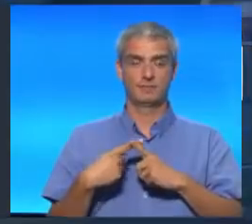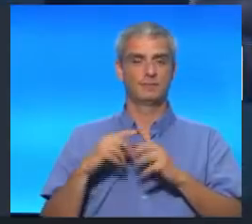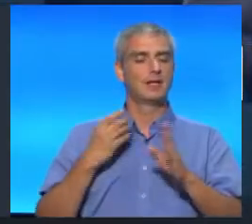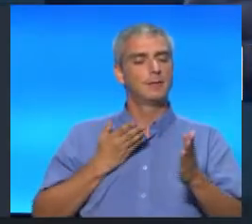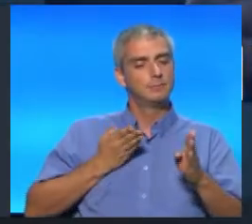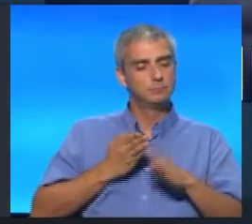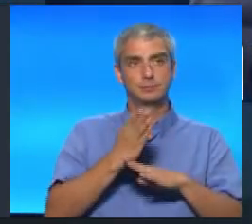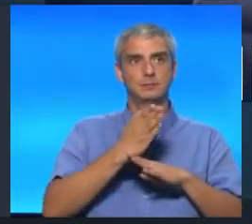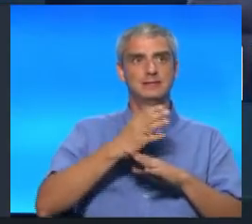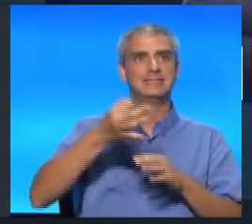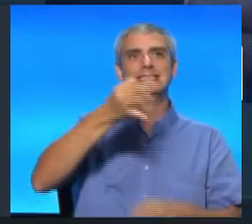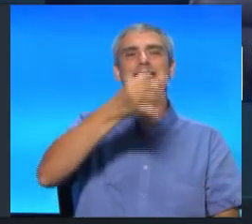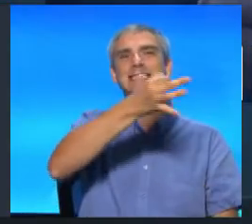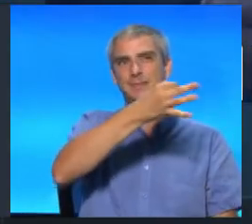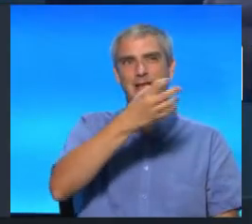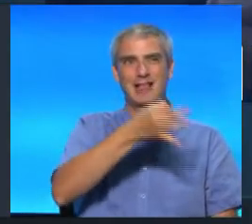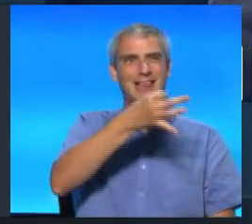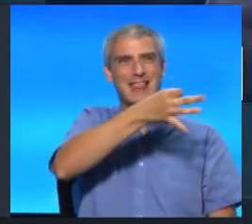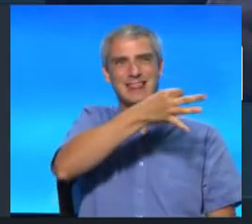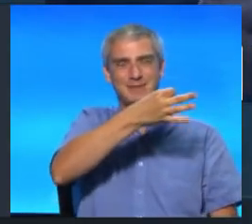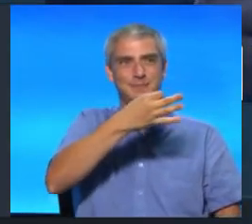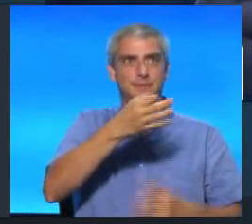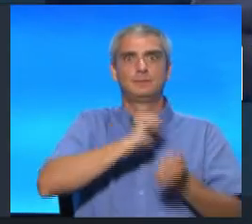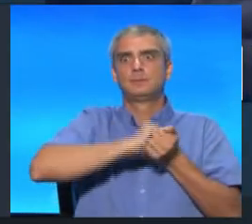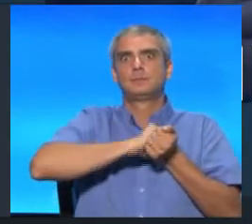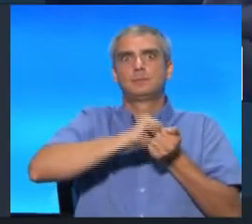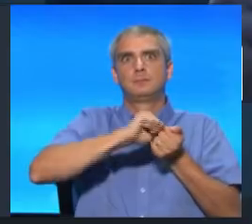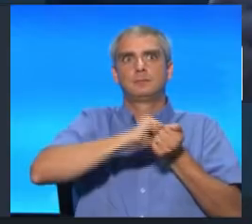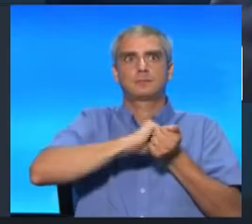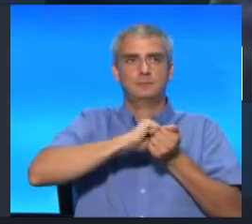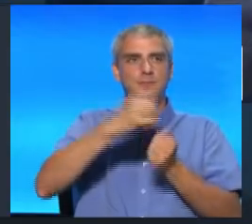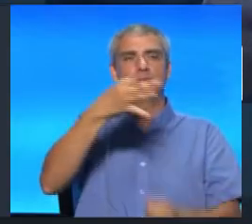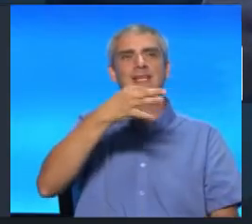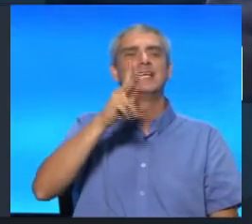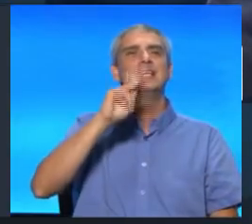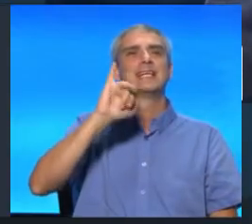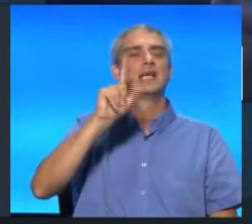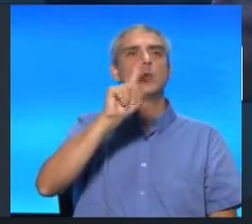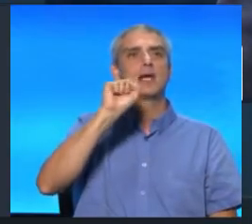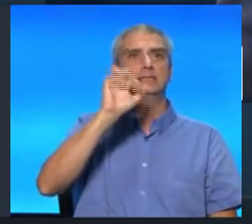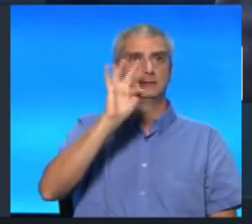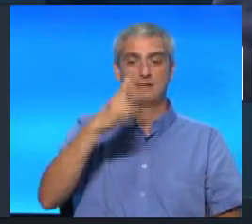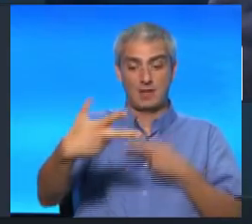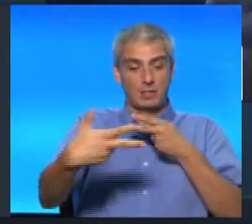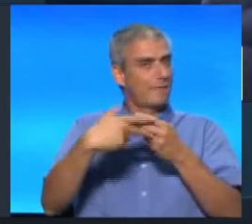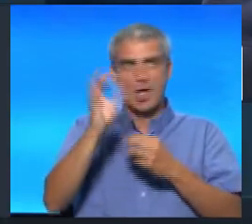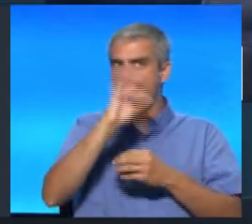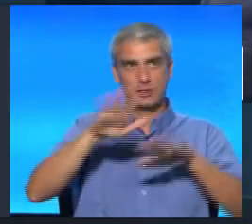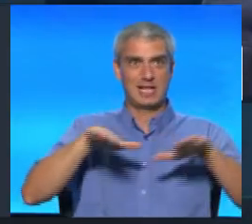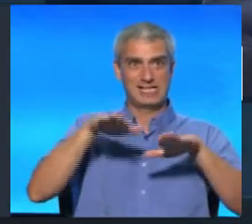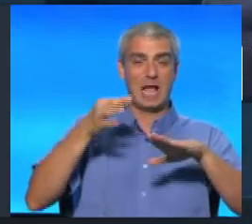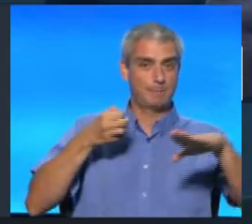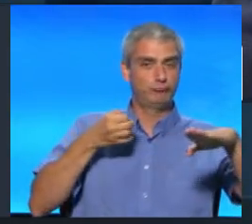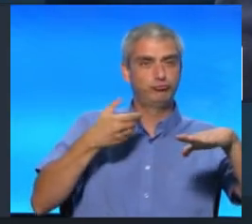שלה מעל האיים הקטנים והחורבן הנוראי שהיא השאירה בקי ווסט, ואת ההתקרבות שלה, היא עדיין נמצאת מעל הים בעצם,